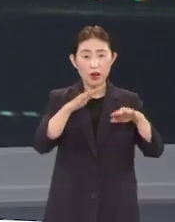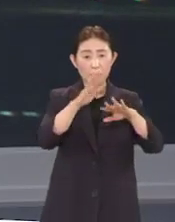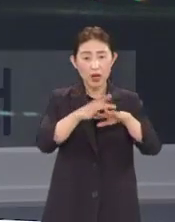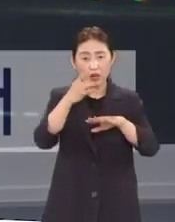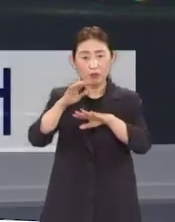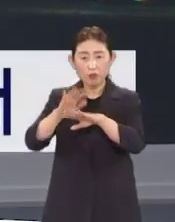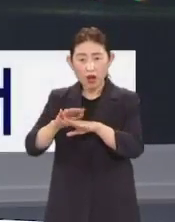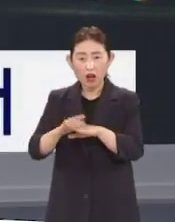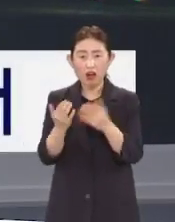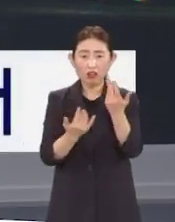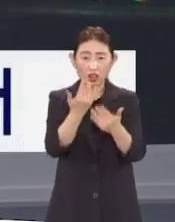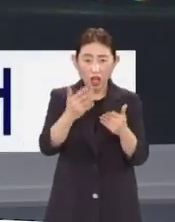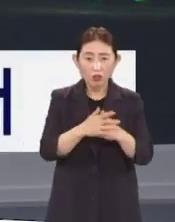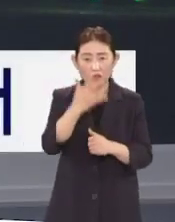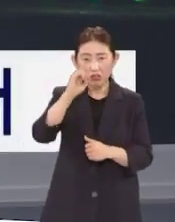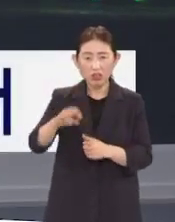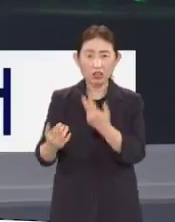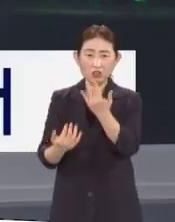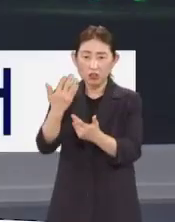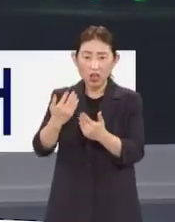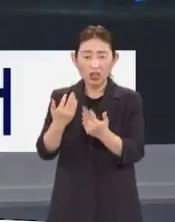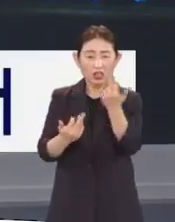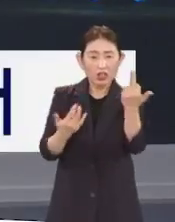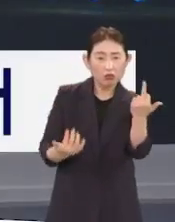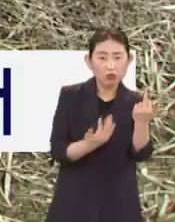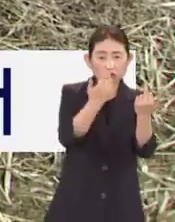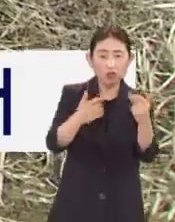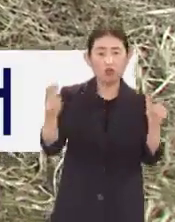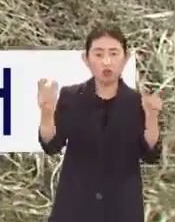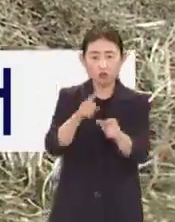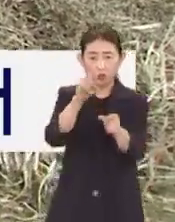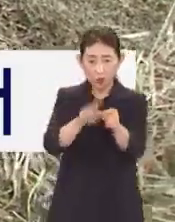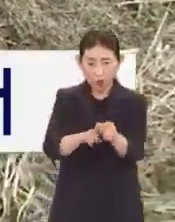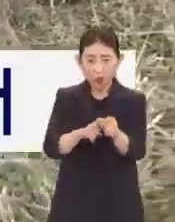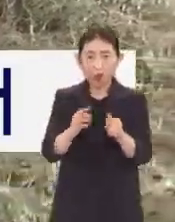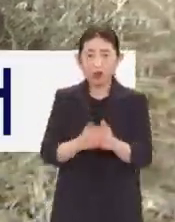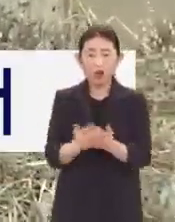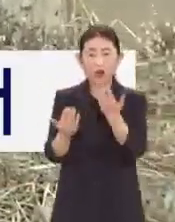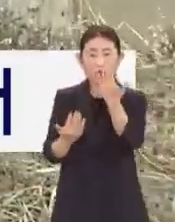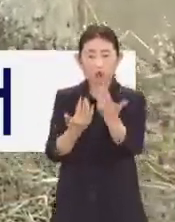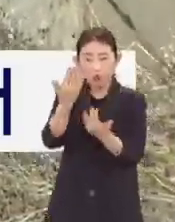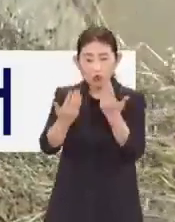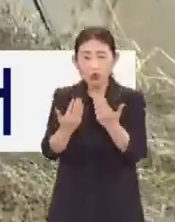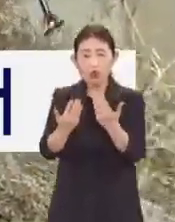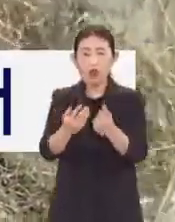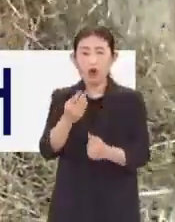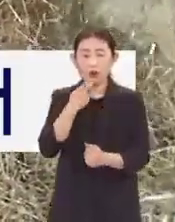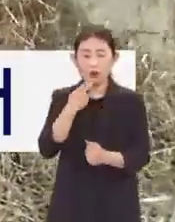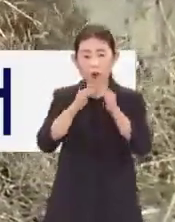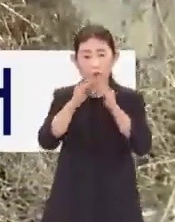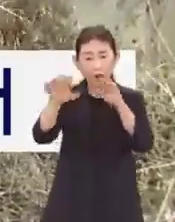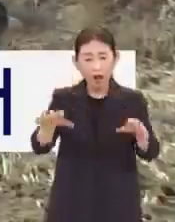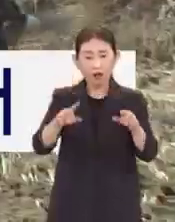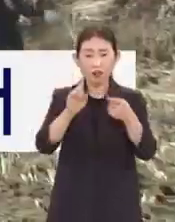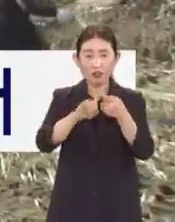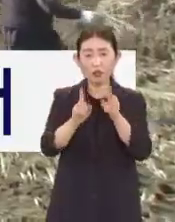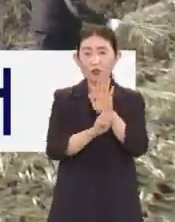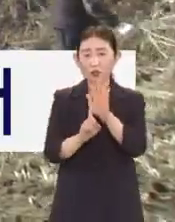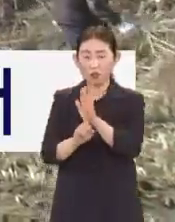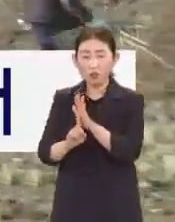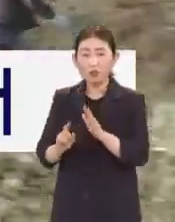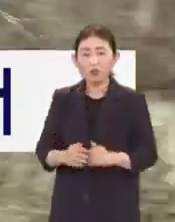산림청은 논밭두렁 태우게나 쓰레기 소각으로 인한 산불 발생을 줄이기 위해 소각 산불 없는 녹색마을 캠페인을 추진합니다